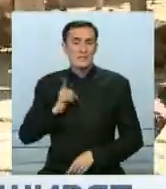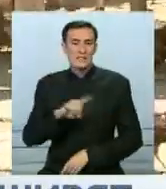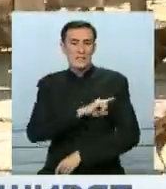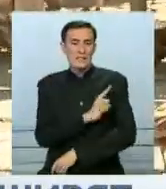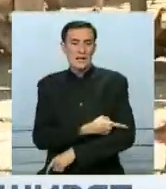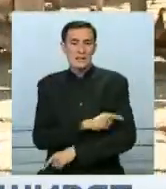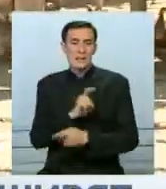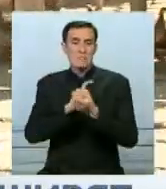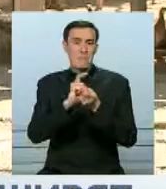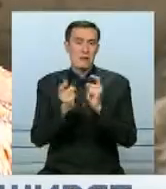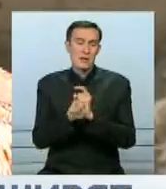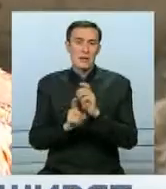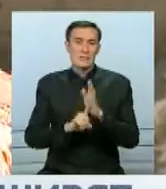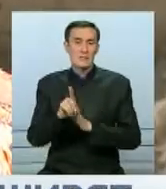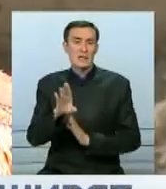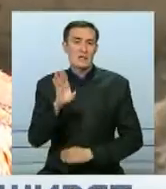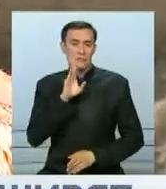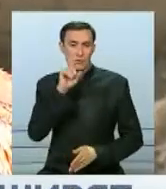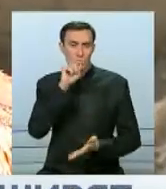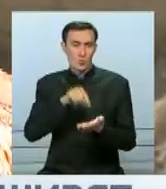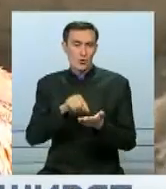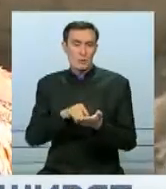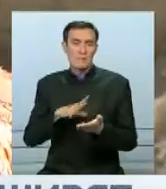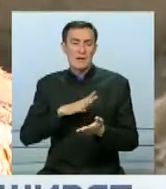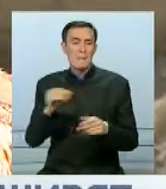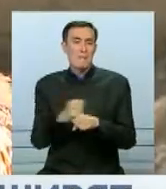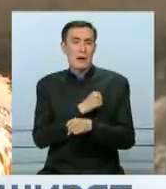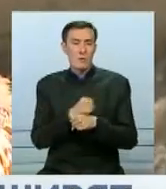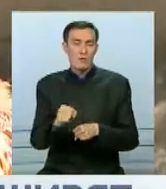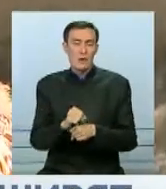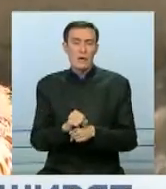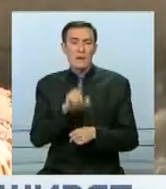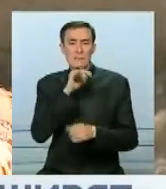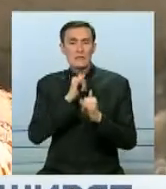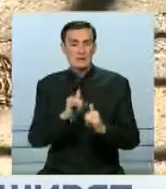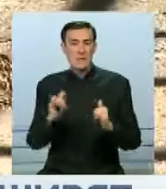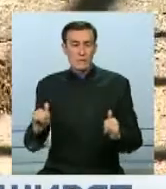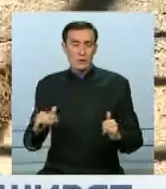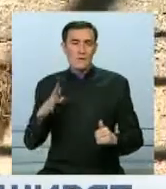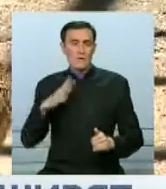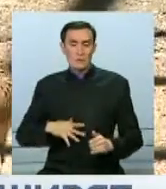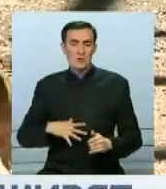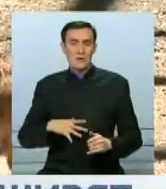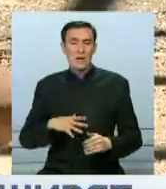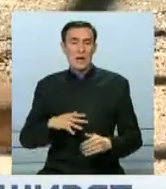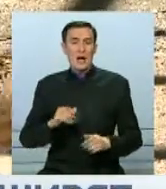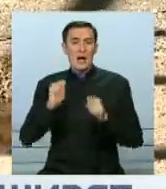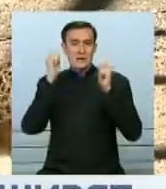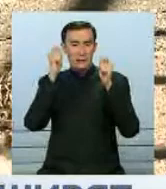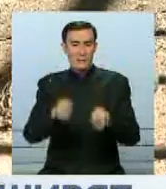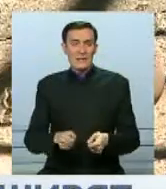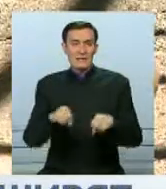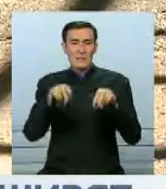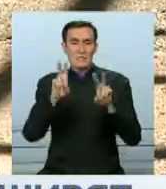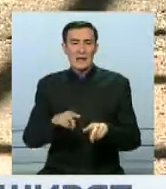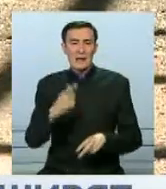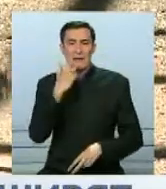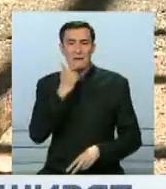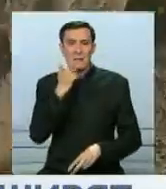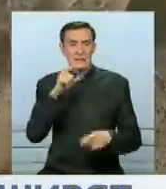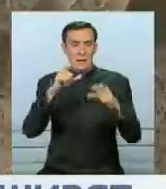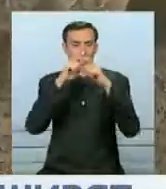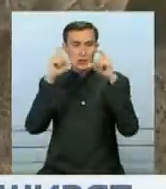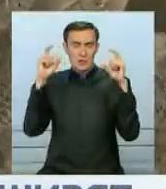яростная борьба за курицу. Чтобы избежать петушиных боев, птицеводы вынуждены надевать на пернатых питомцев эти красные